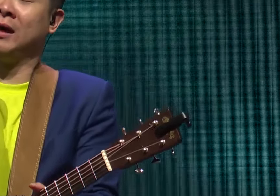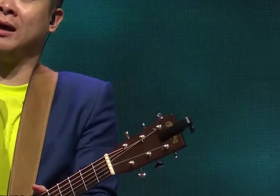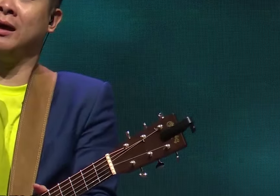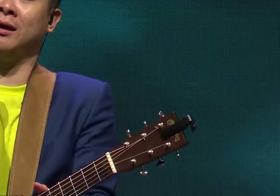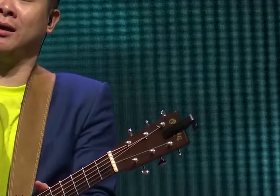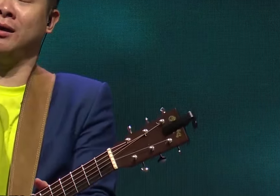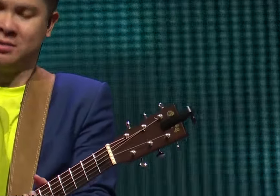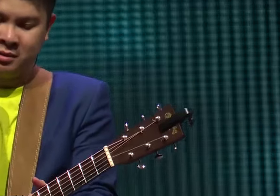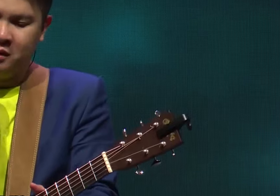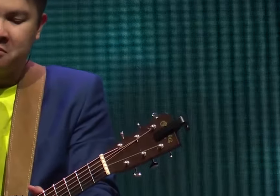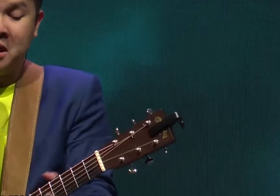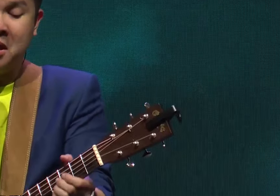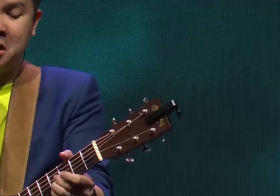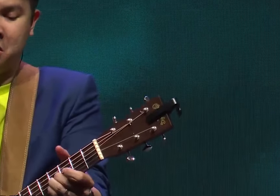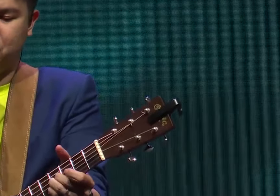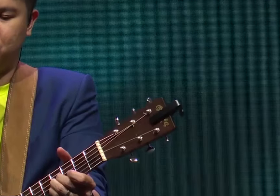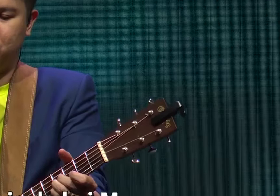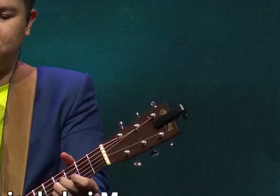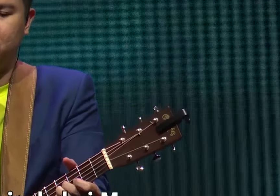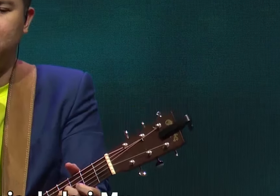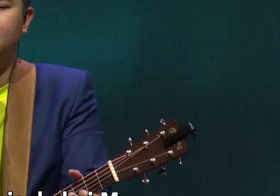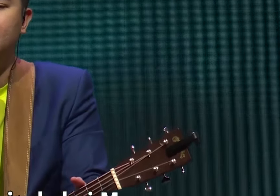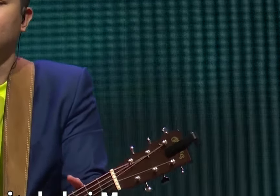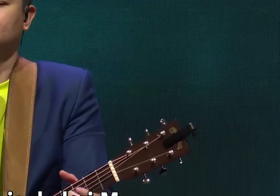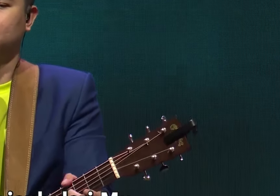Ku tak